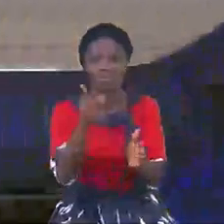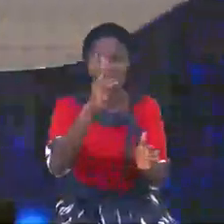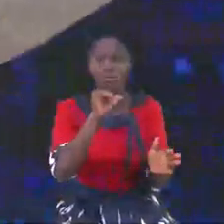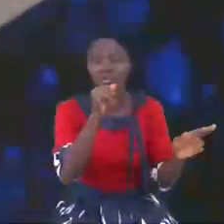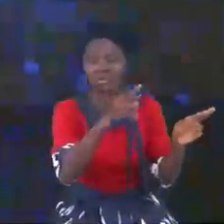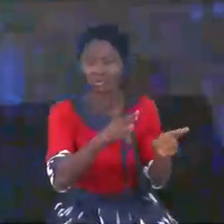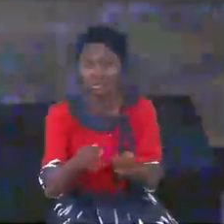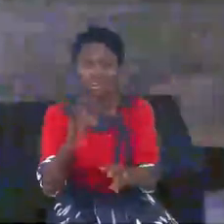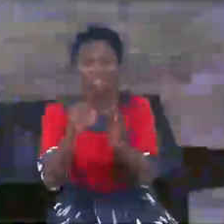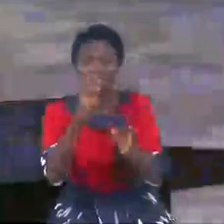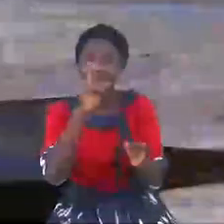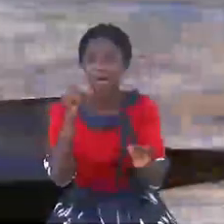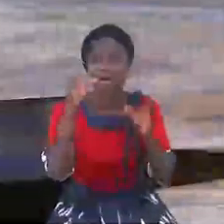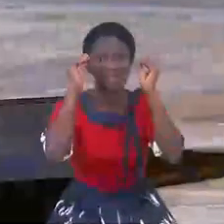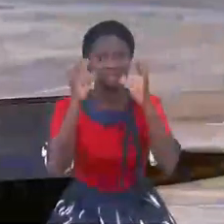ans passés,